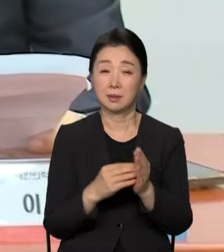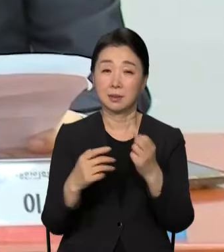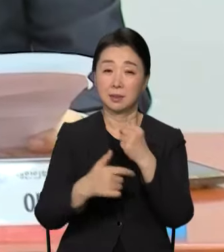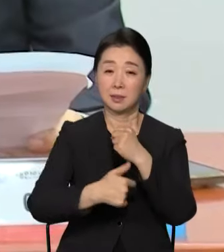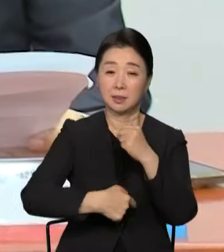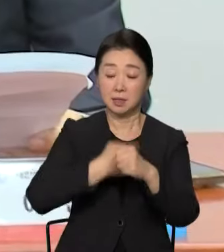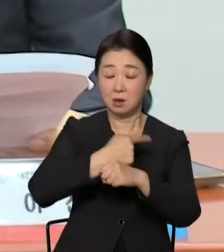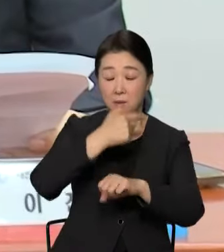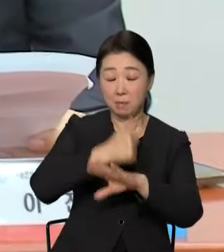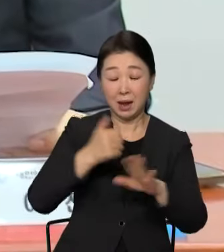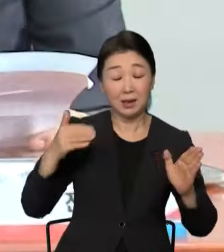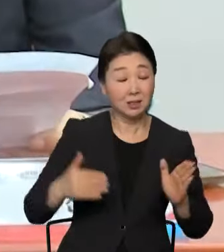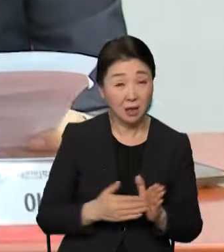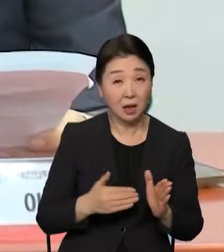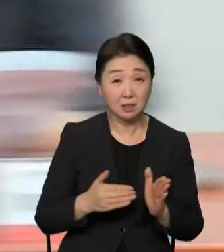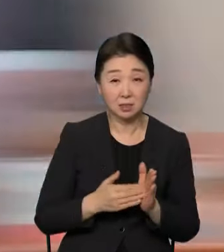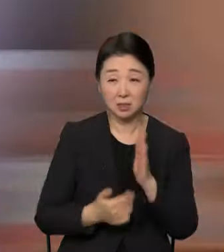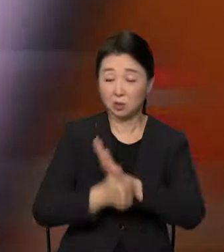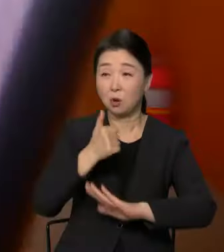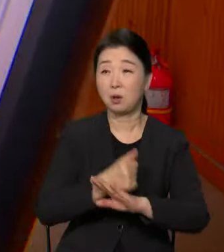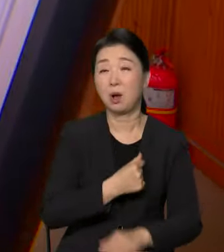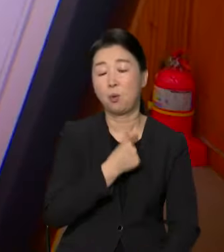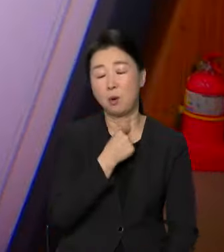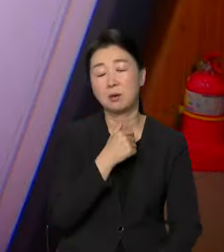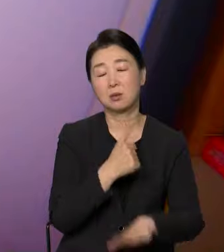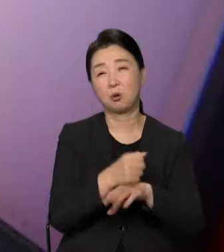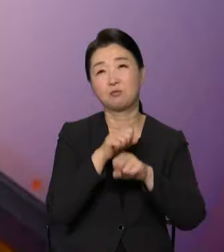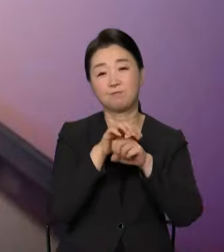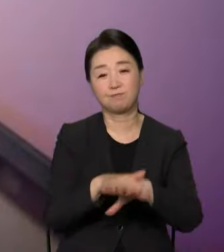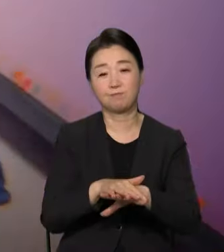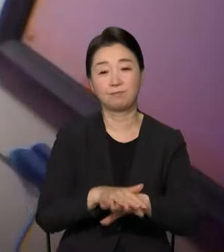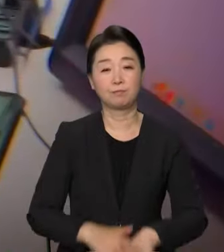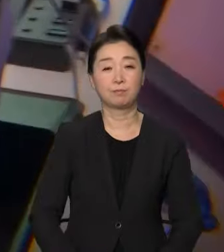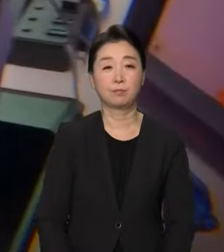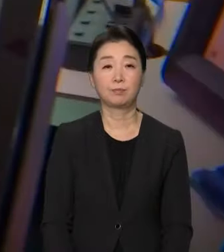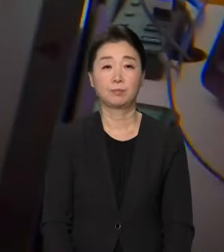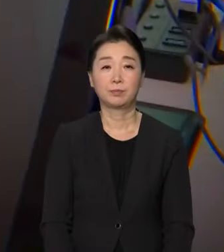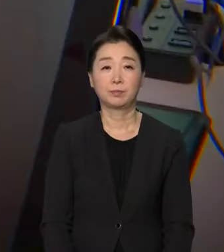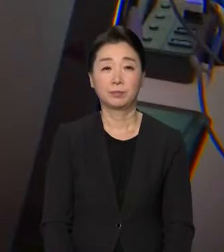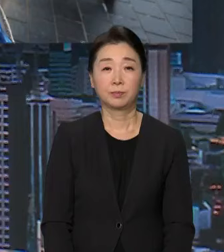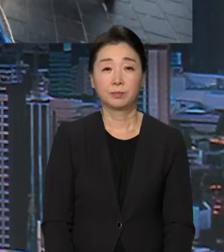내겠다는 목표도 결국 없던 일이 돼버렸습니다. JTBC 이희령입니다.